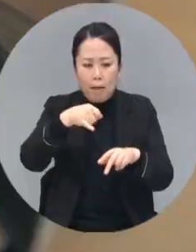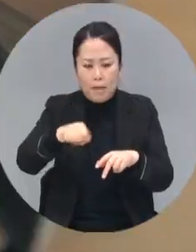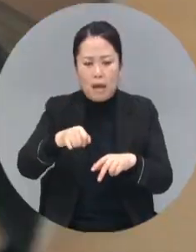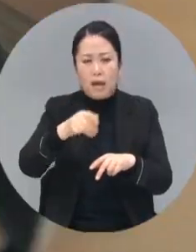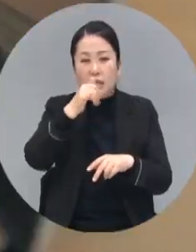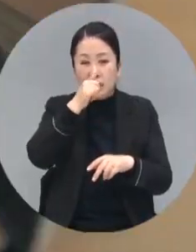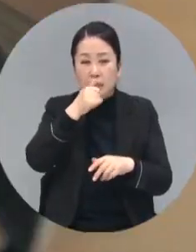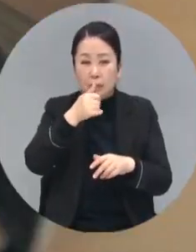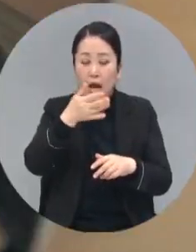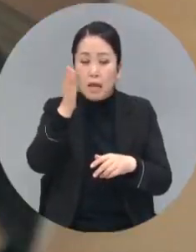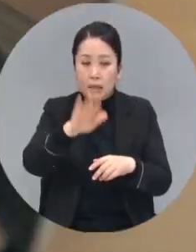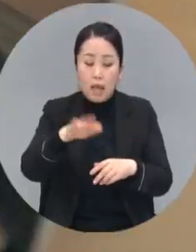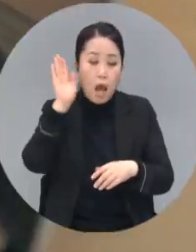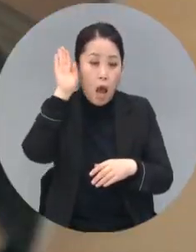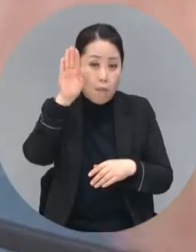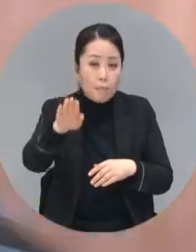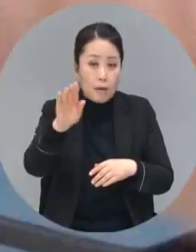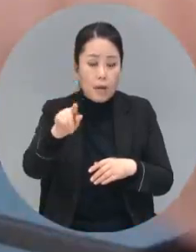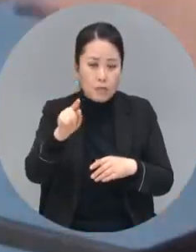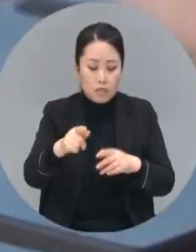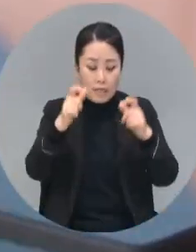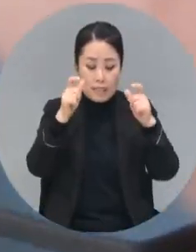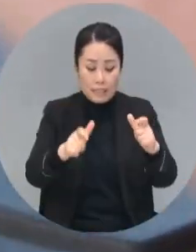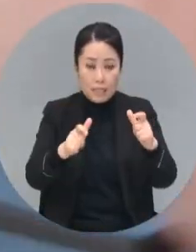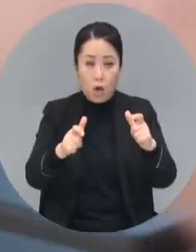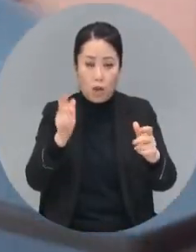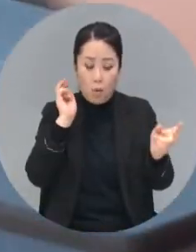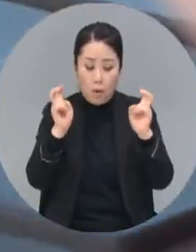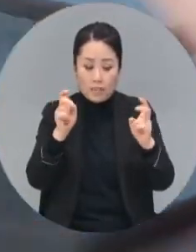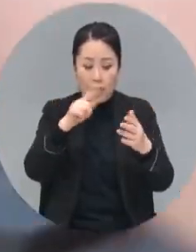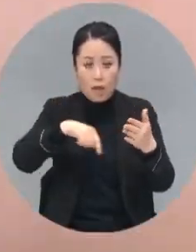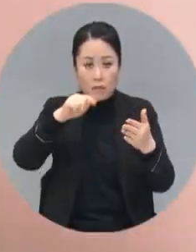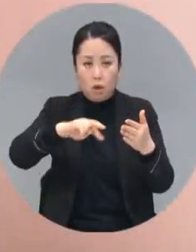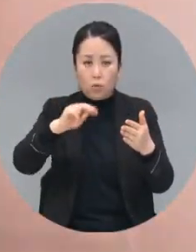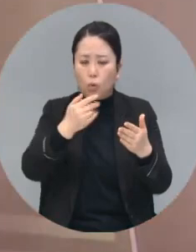않지만 머지않은 미래에는 지역의 기업 현장에서도